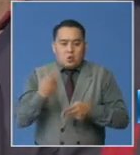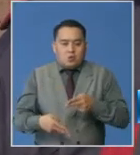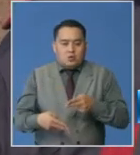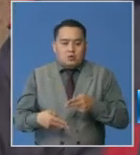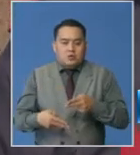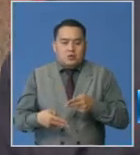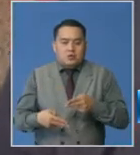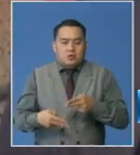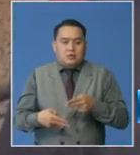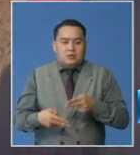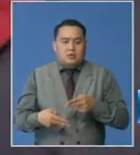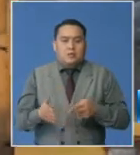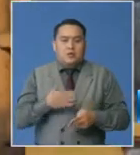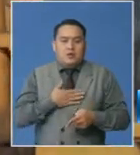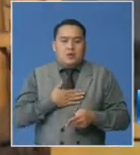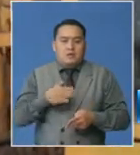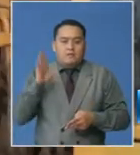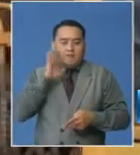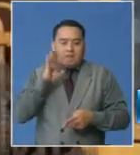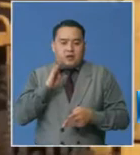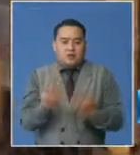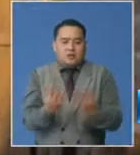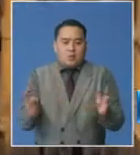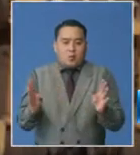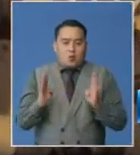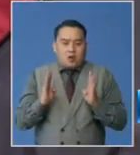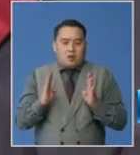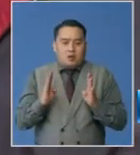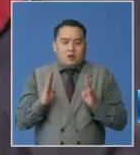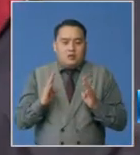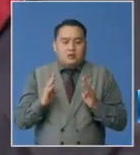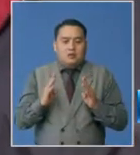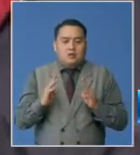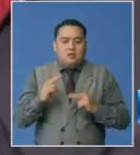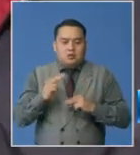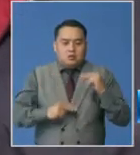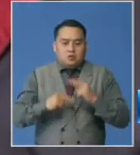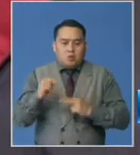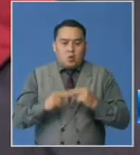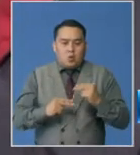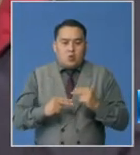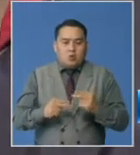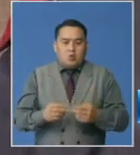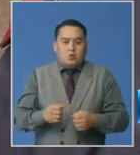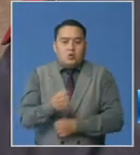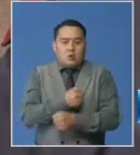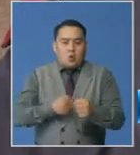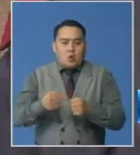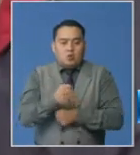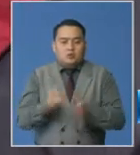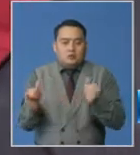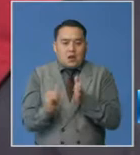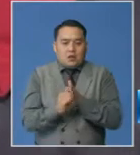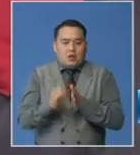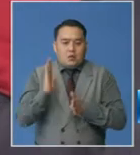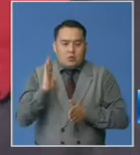Сейчас делаем водозабор, башню ставим, насос второго подъема, резервуар